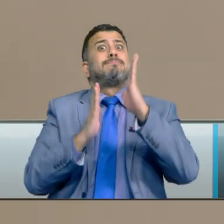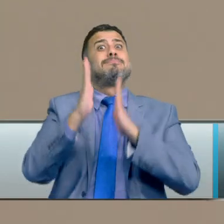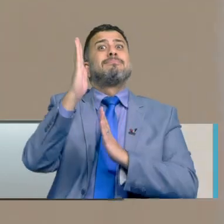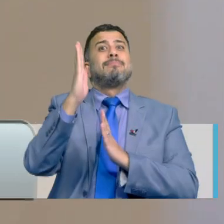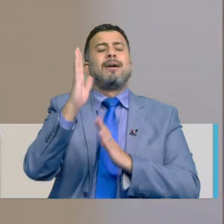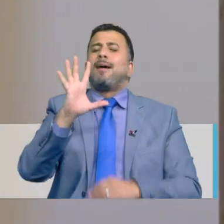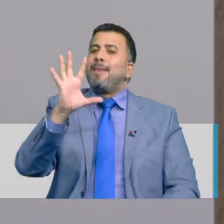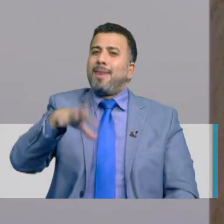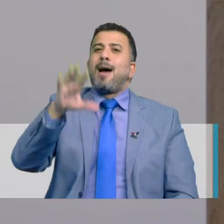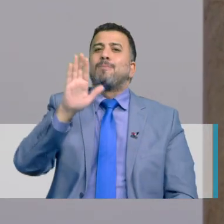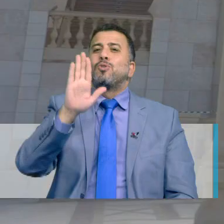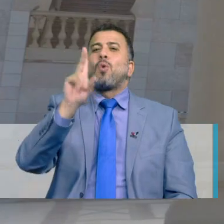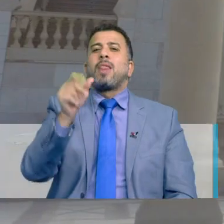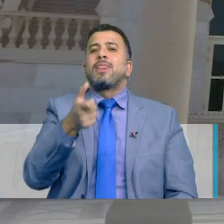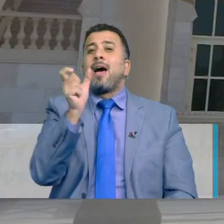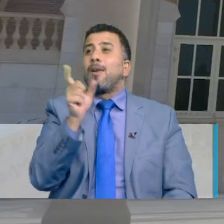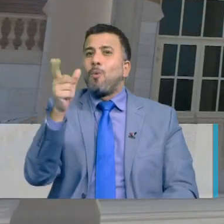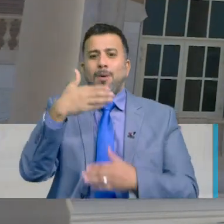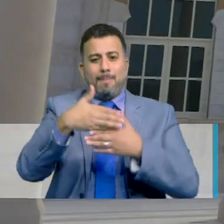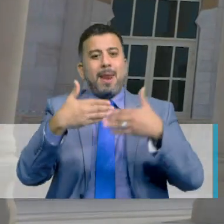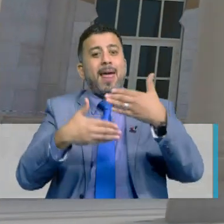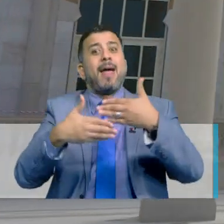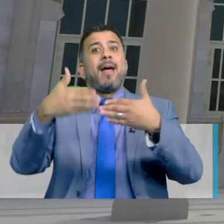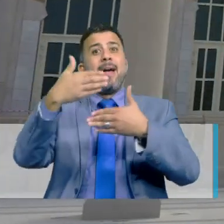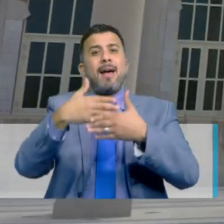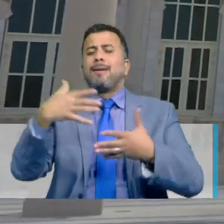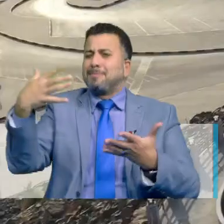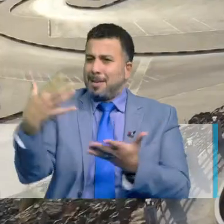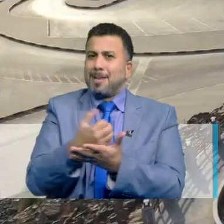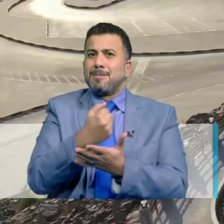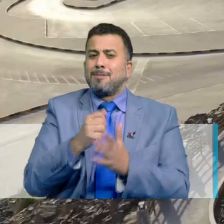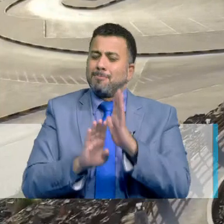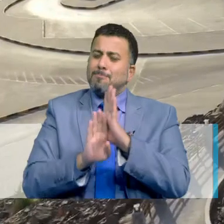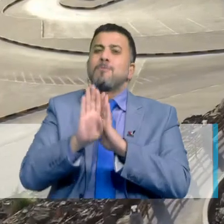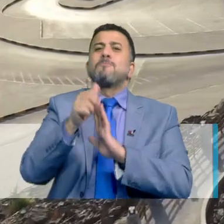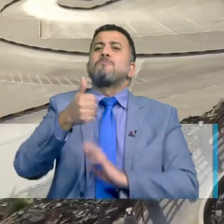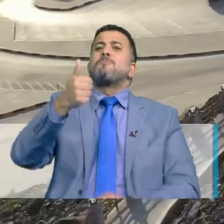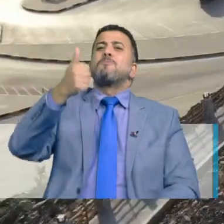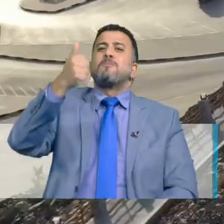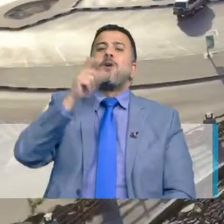ونعم سلطاننا يلي بناها عساها تنال كل الأمنياتي.